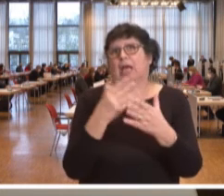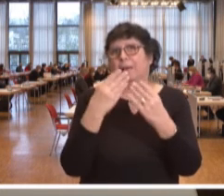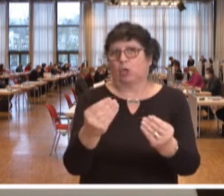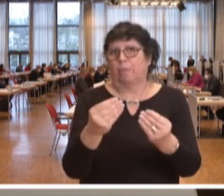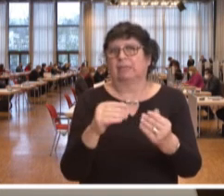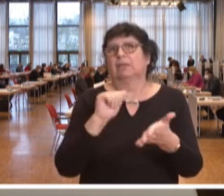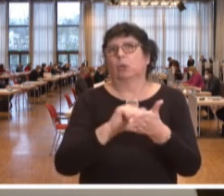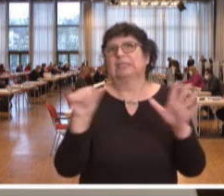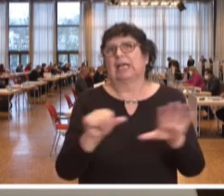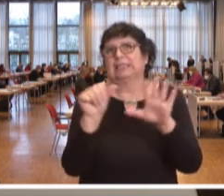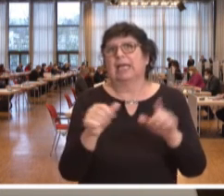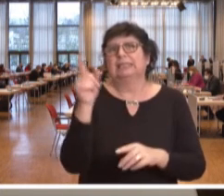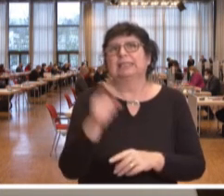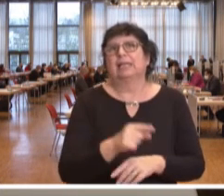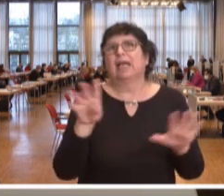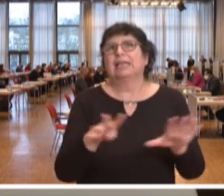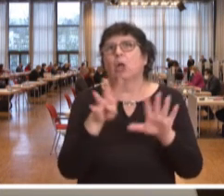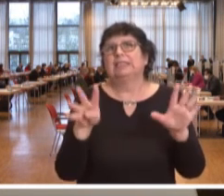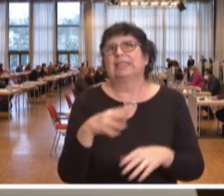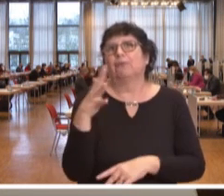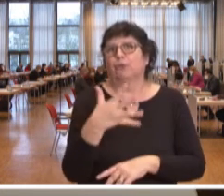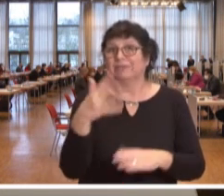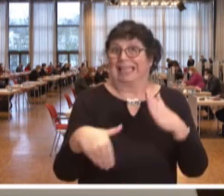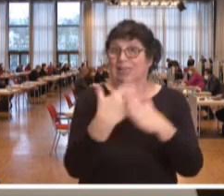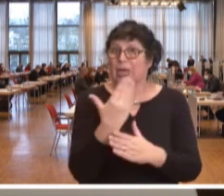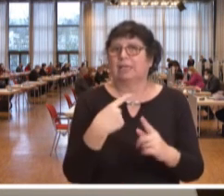die Drucksachen 16-19-15 neu und